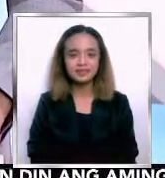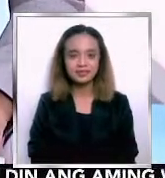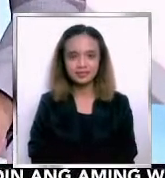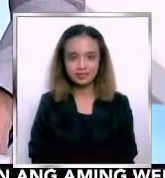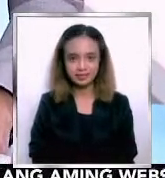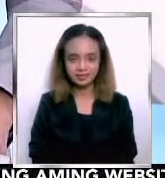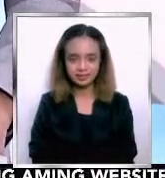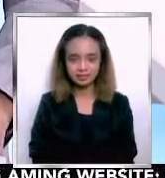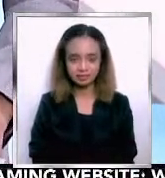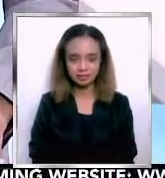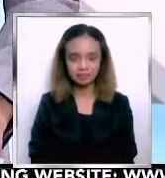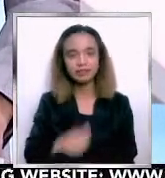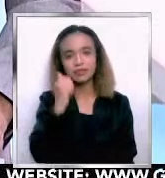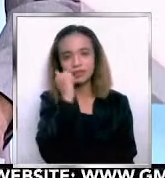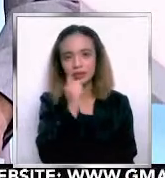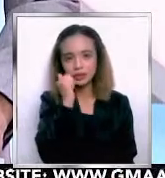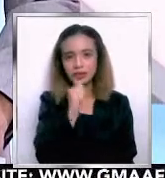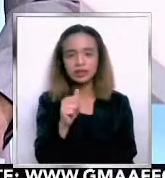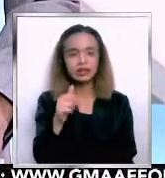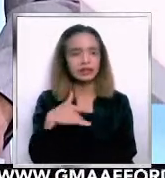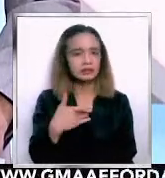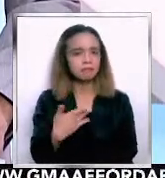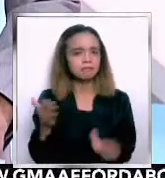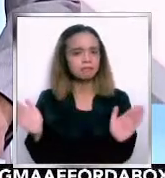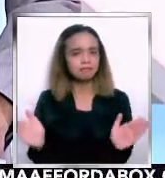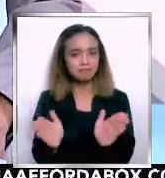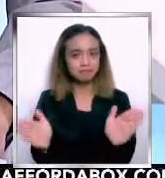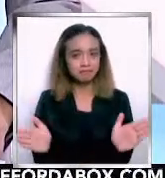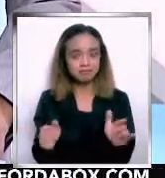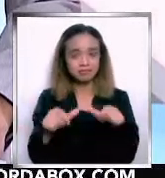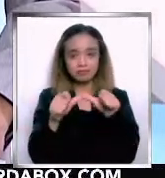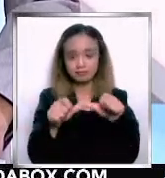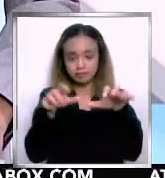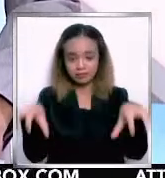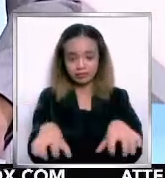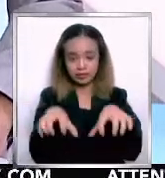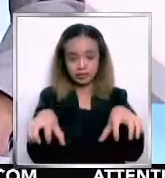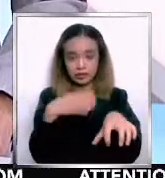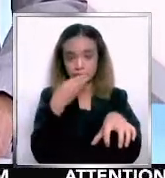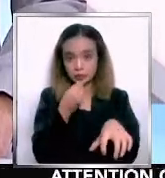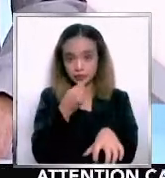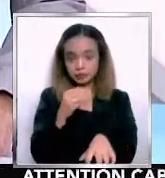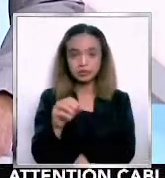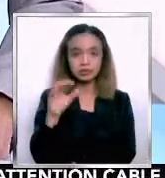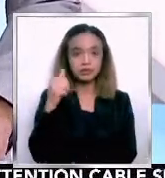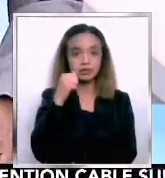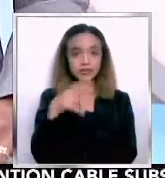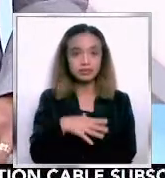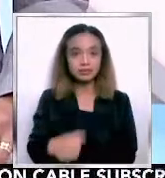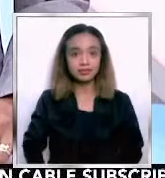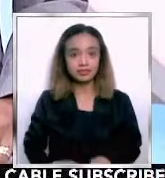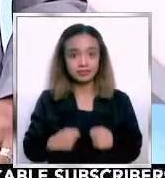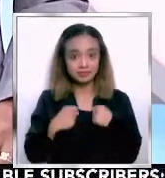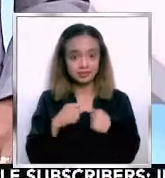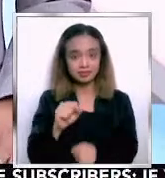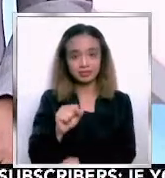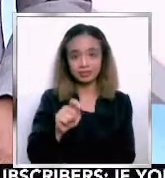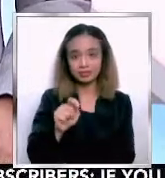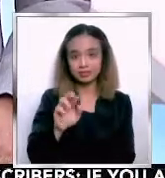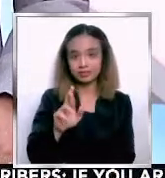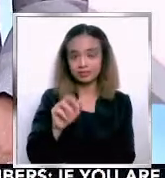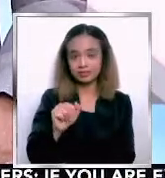Always motivated at tuloy-tuloy ang hustle ni Starstruck Season 7 Ultimate Female Survivor Shane Salva for her